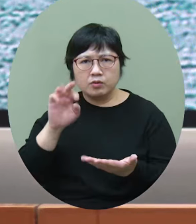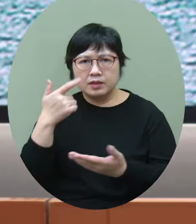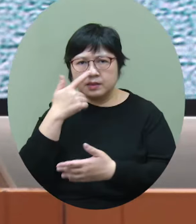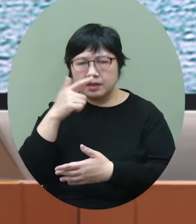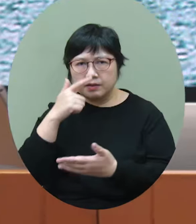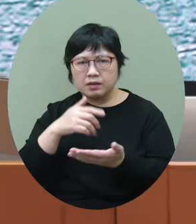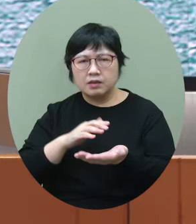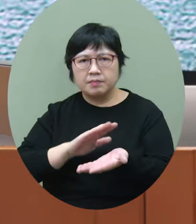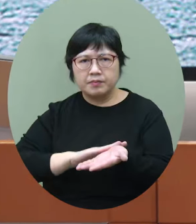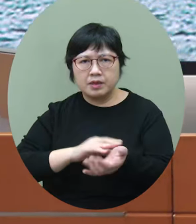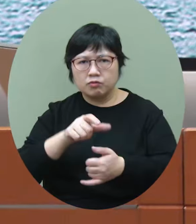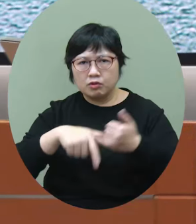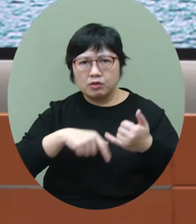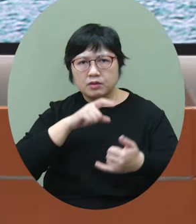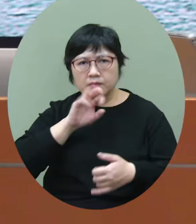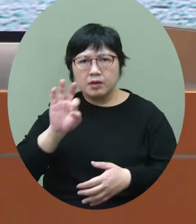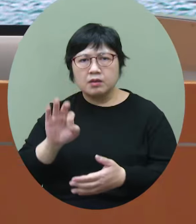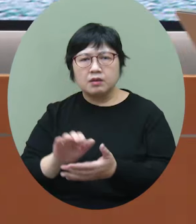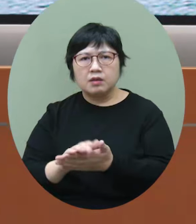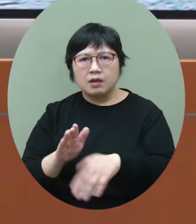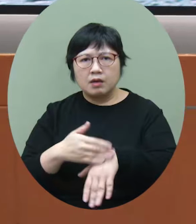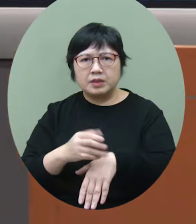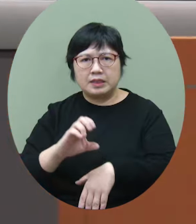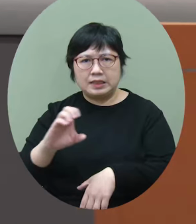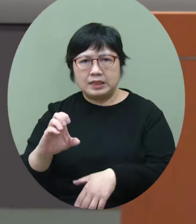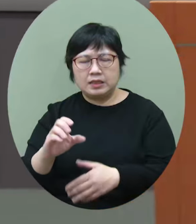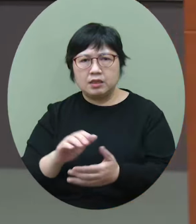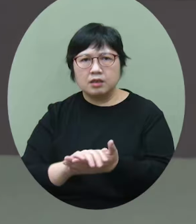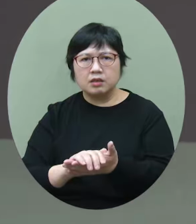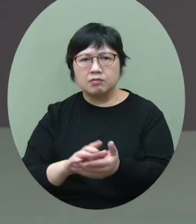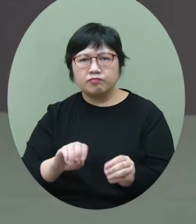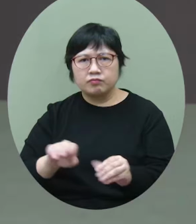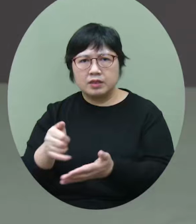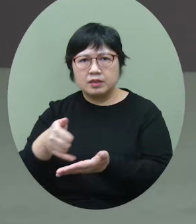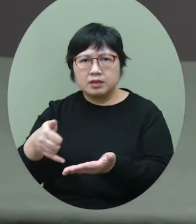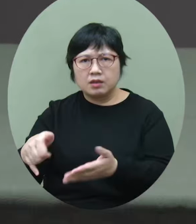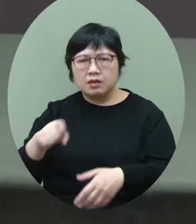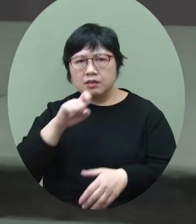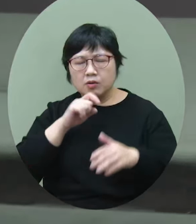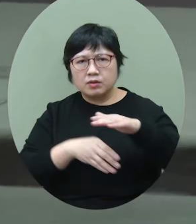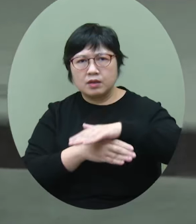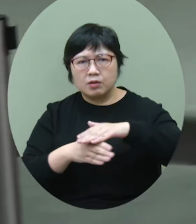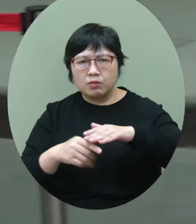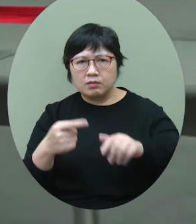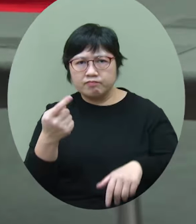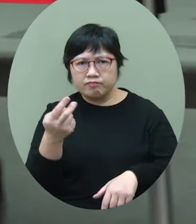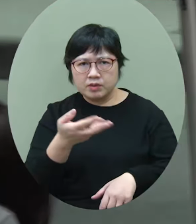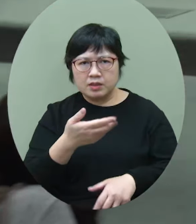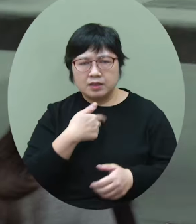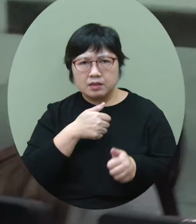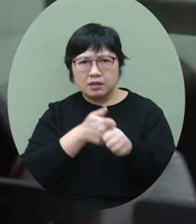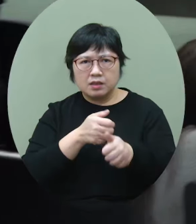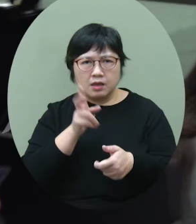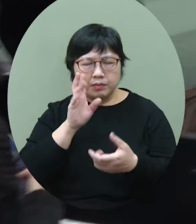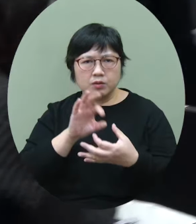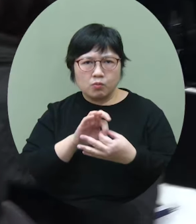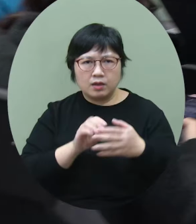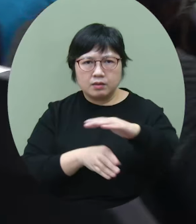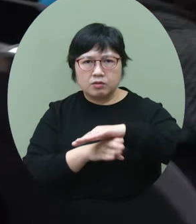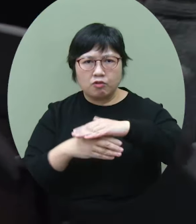咧？咁另外咧，即係啱啱提到就話 C 座嗰個撤離咧，仲有幾個單位要跟進啦，會唔會係涉及一啲劏房嘅單位